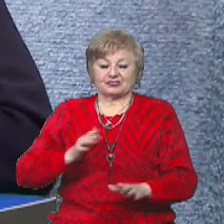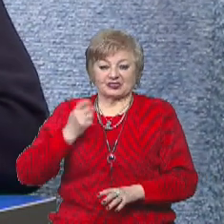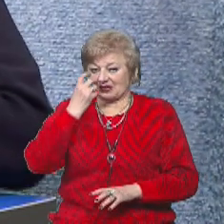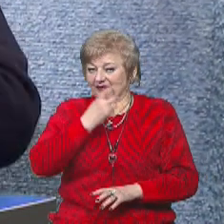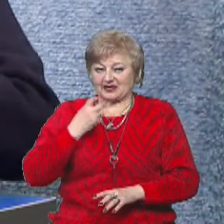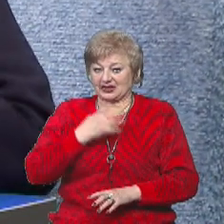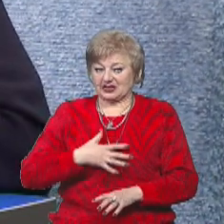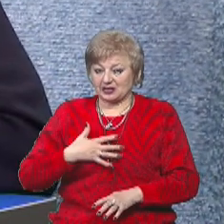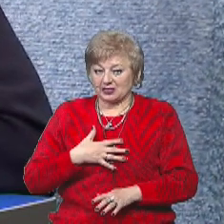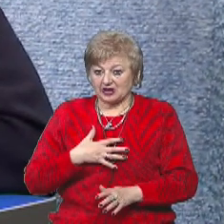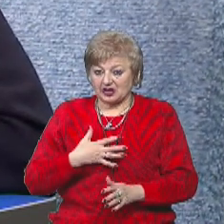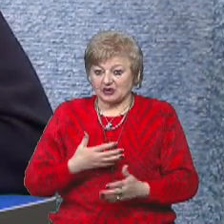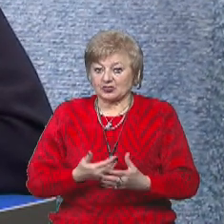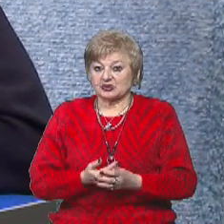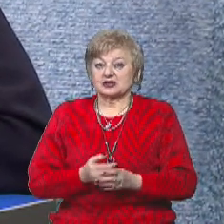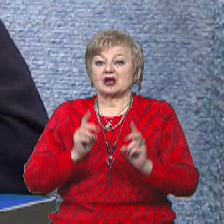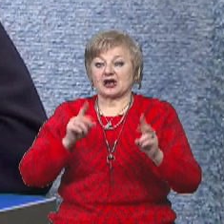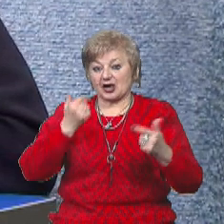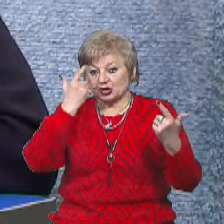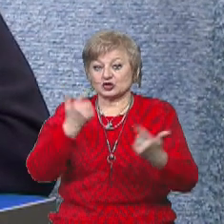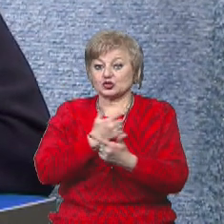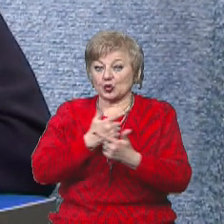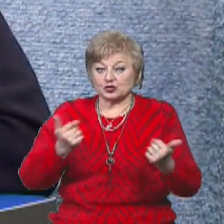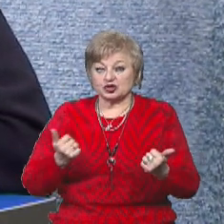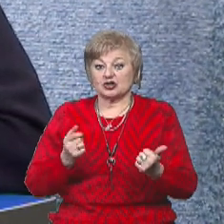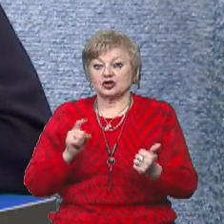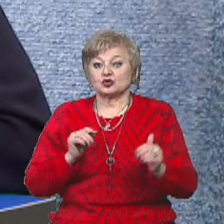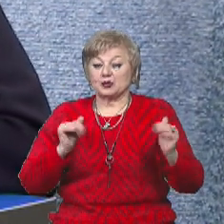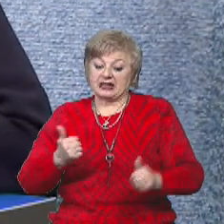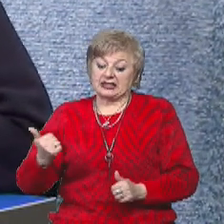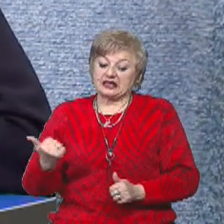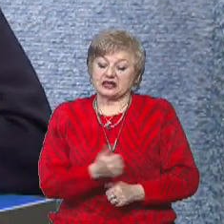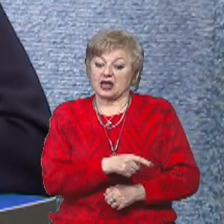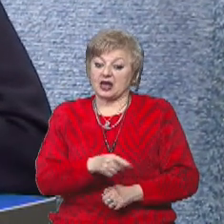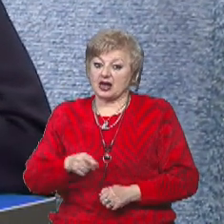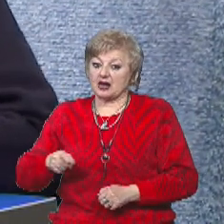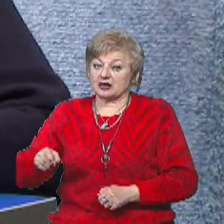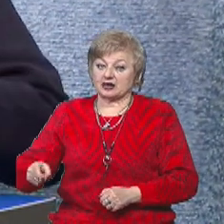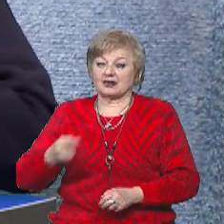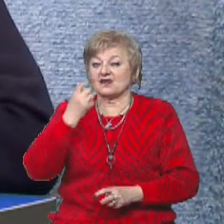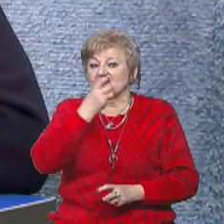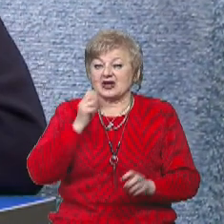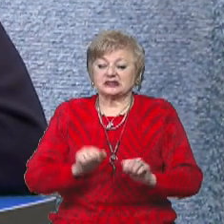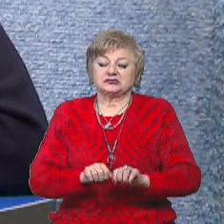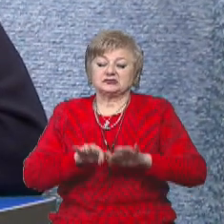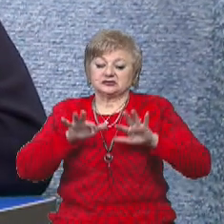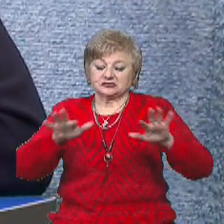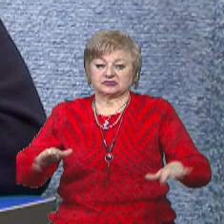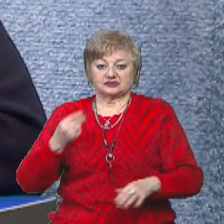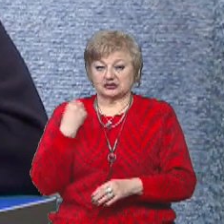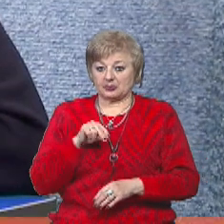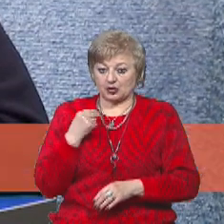це я цитую у Фейсбук повідомлення, щонайменш тиждень нестерпний сморід накрив